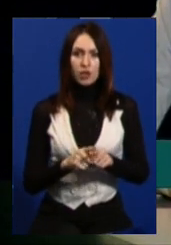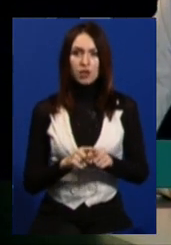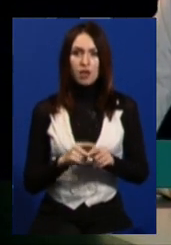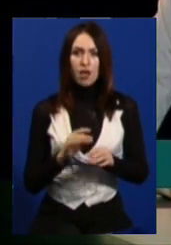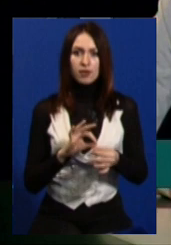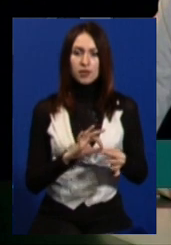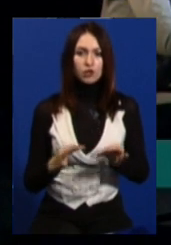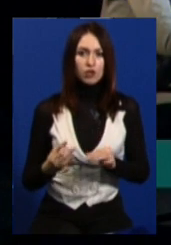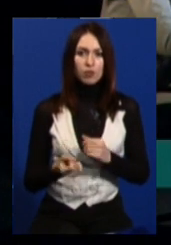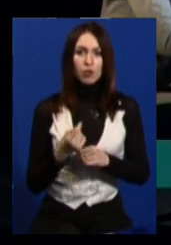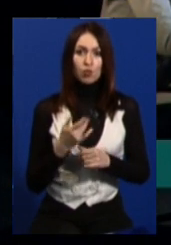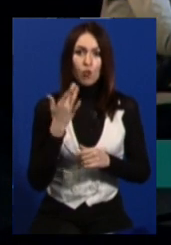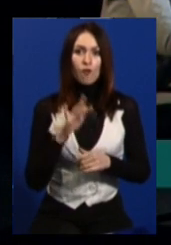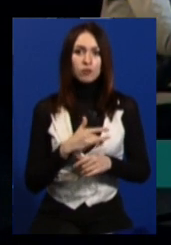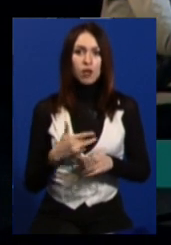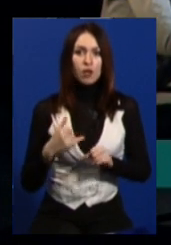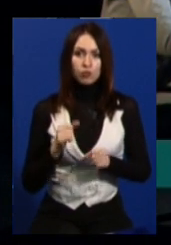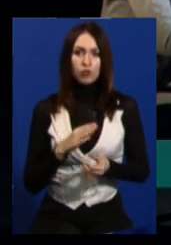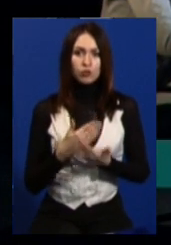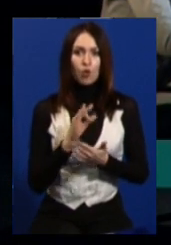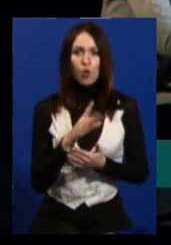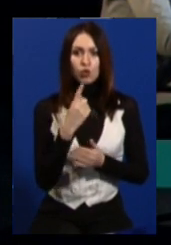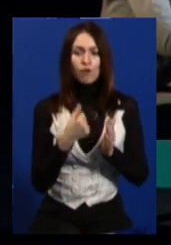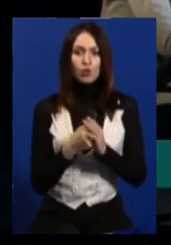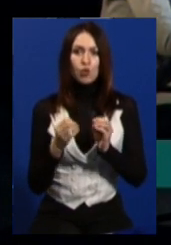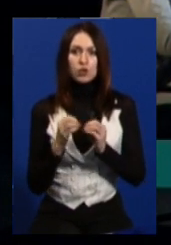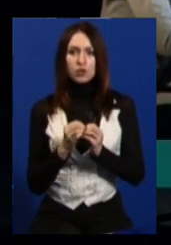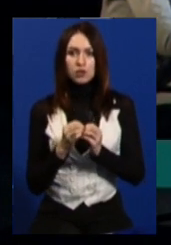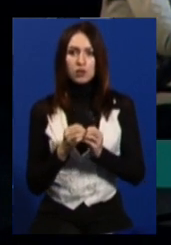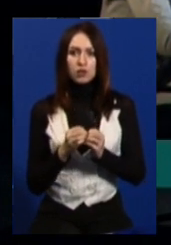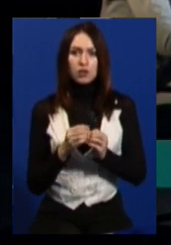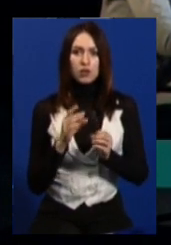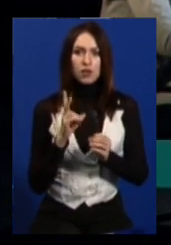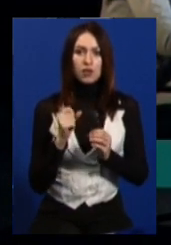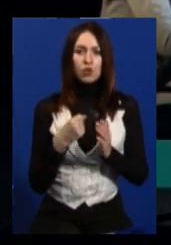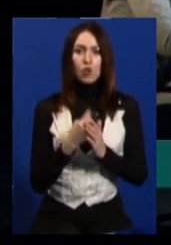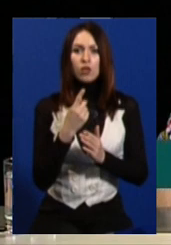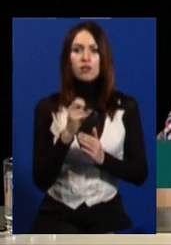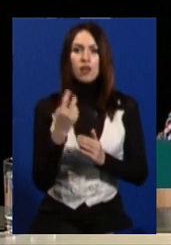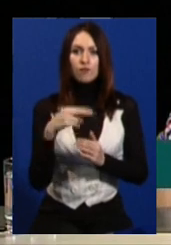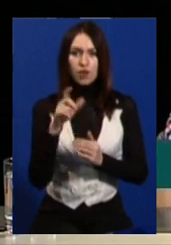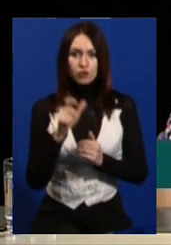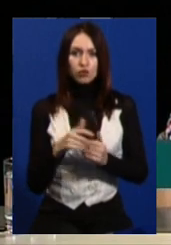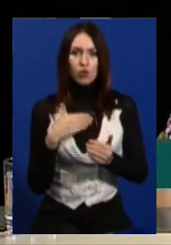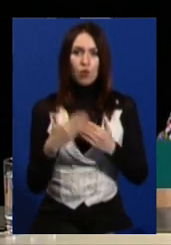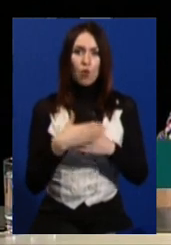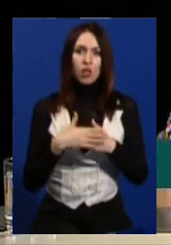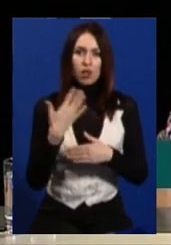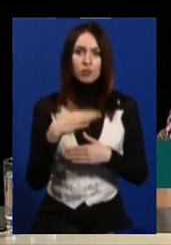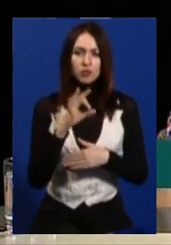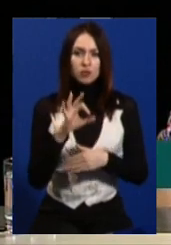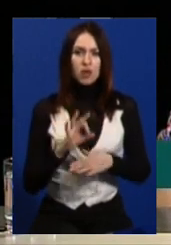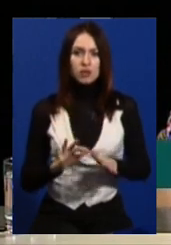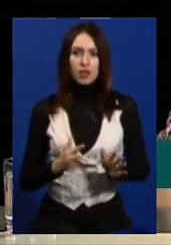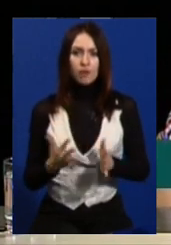трапляются? Ну, воспаление легких может быть где-то от 1 до 10, но до 1 на 20 человек, то есть около 50%